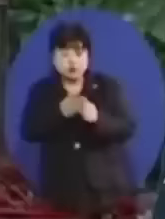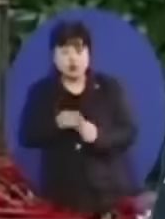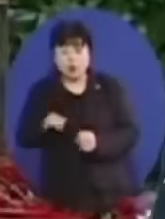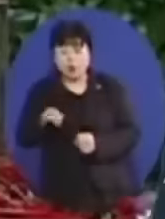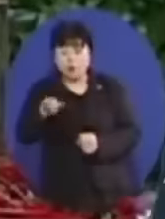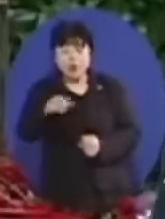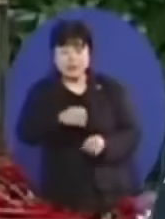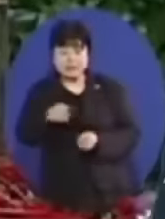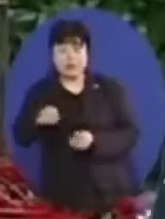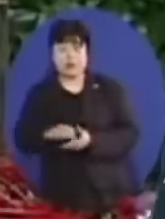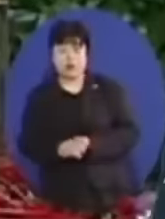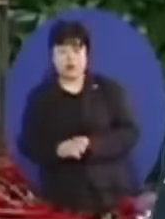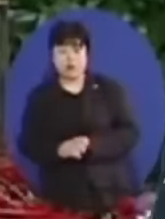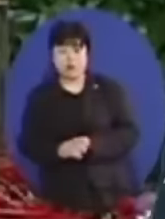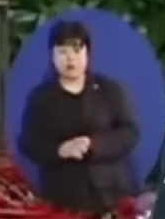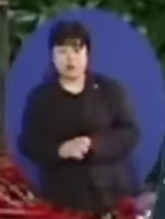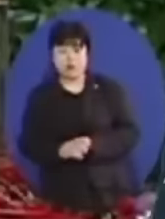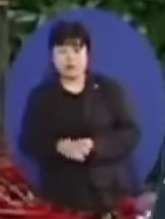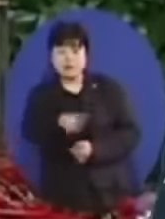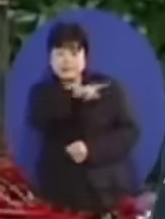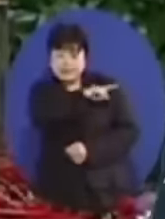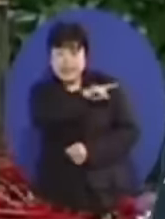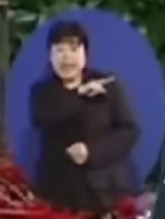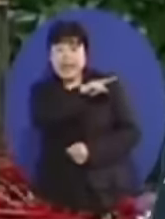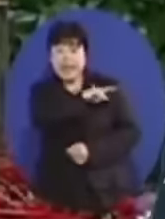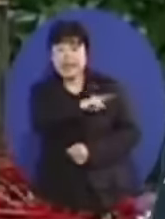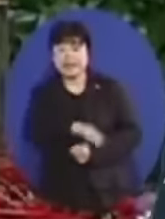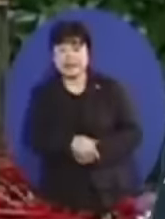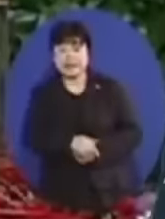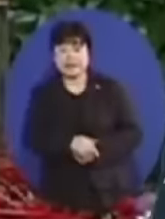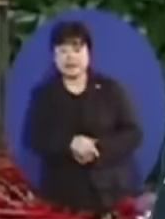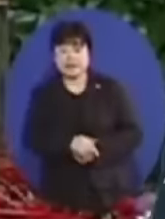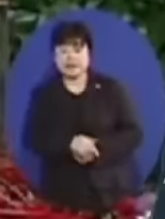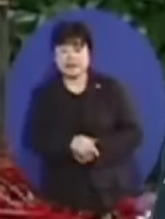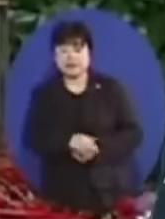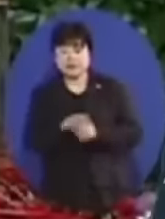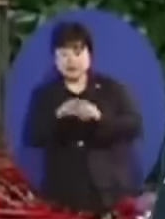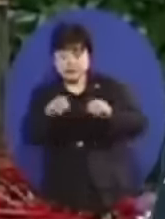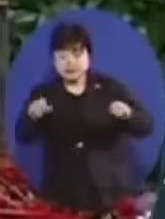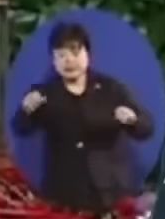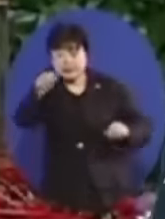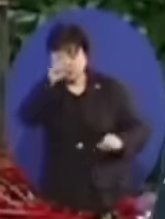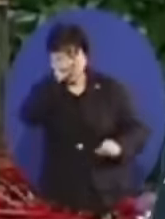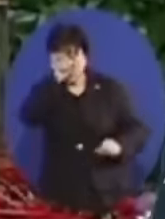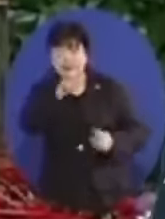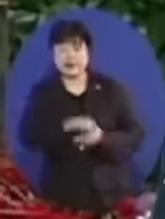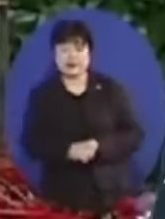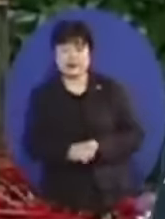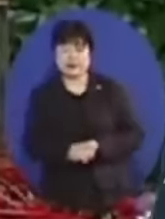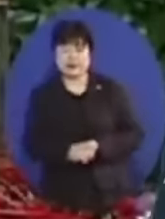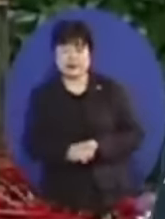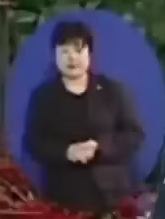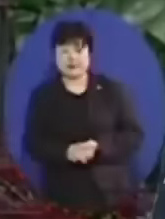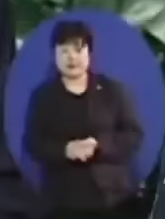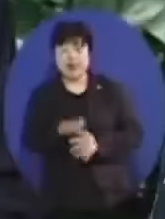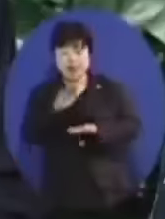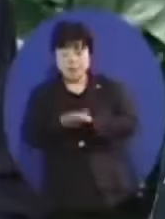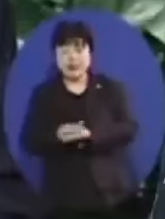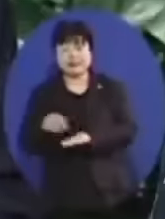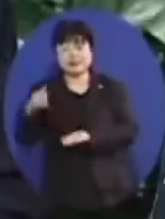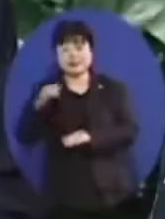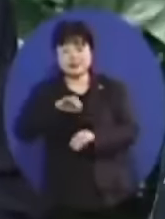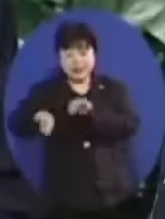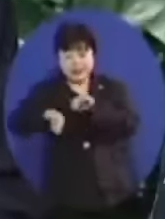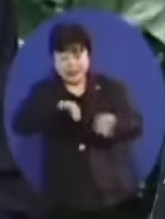병충해를 잡아준다 해도 가장 먼저 해야 될 것은 흙에 질이 지어야 됩니다. 밭을 갈아